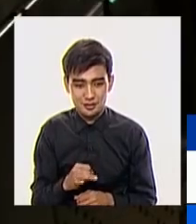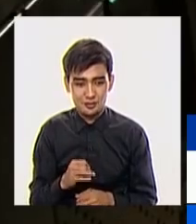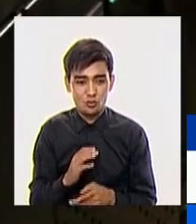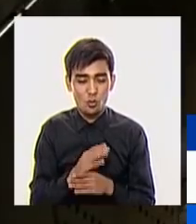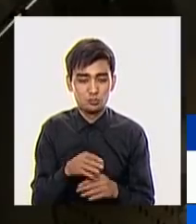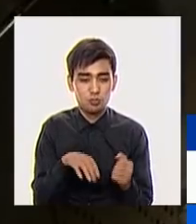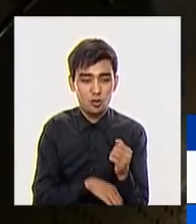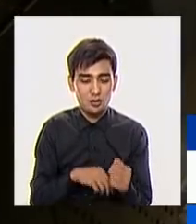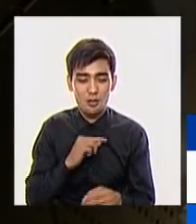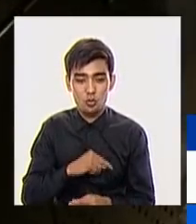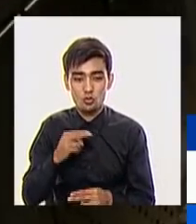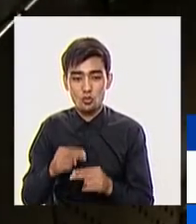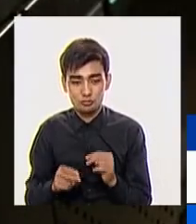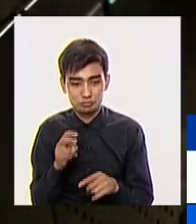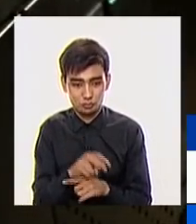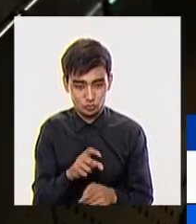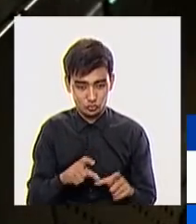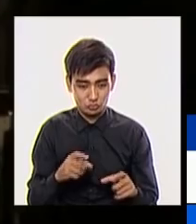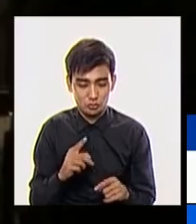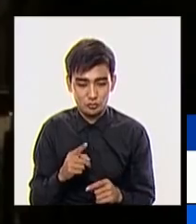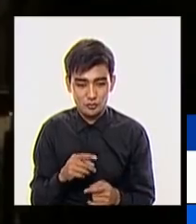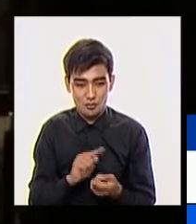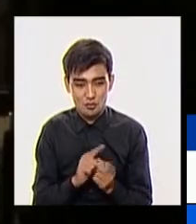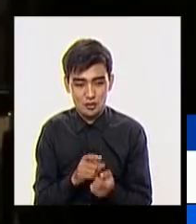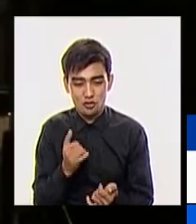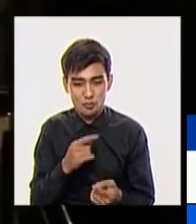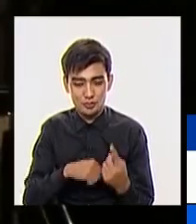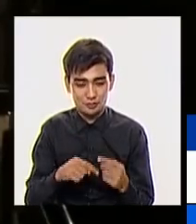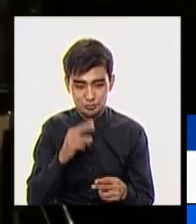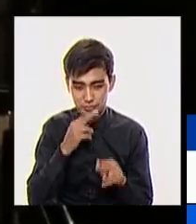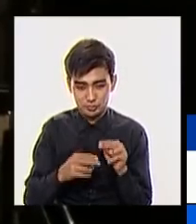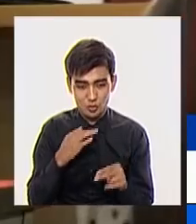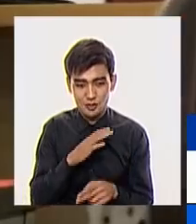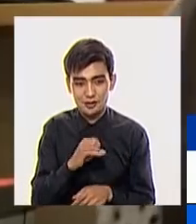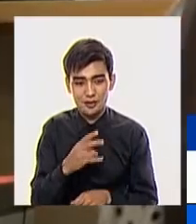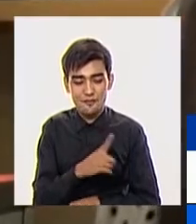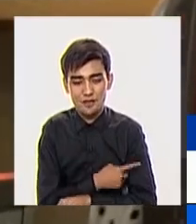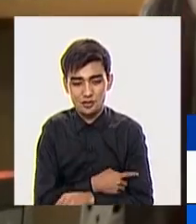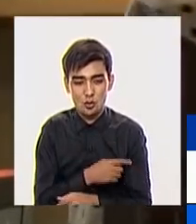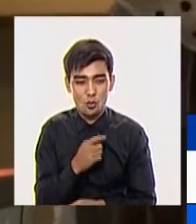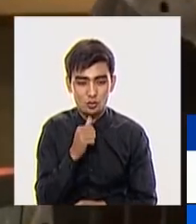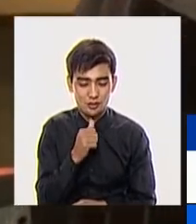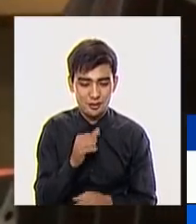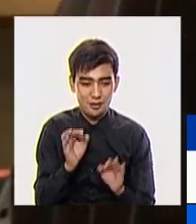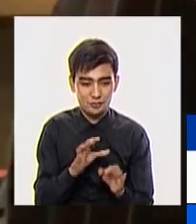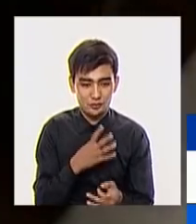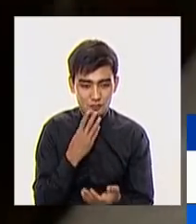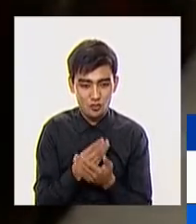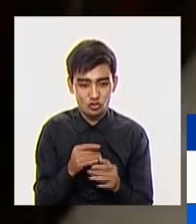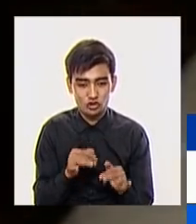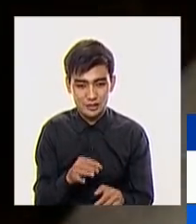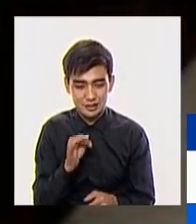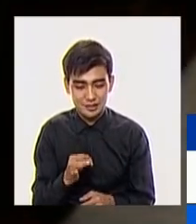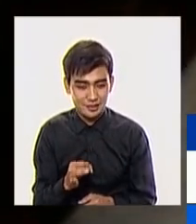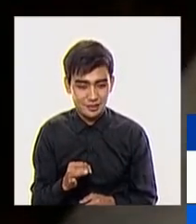после завершения рабочего дня. А сейчас бизнес несет потери. Тем временем санврачи Костанае объяснили свое решение.